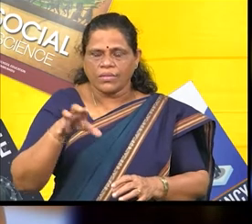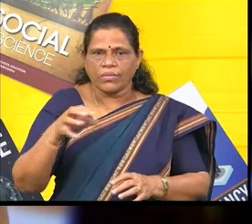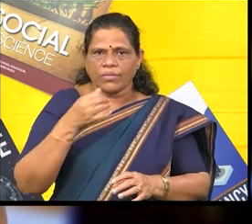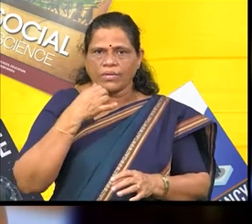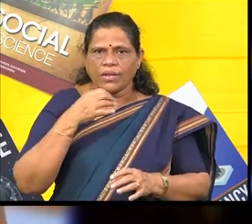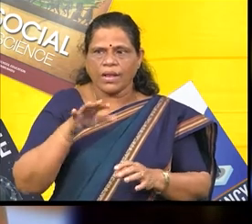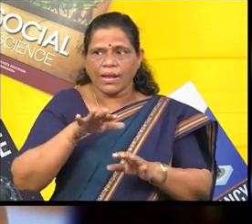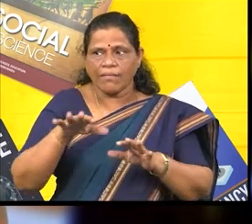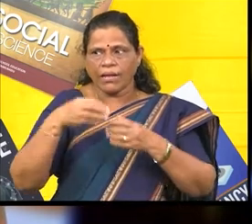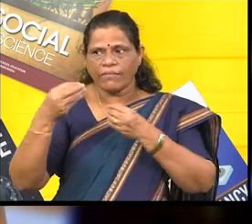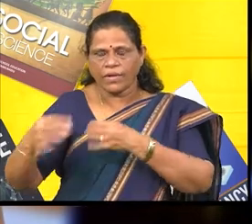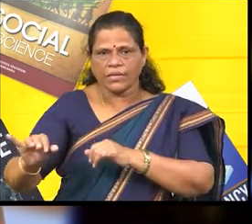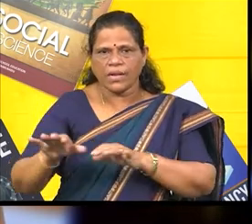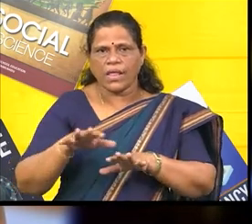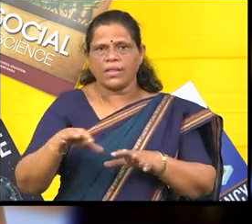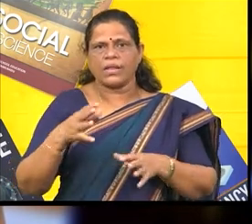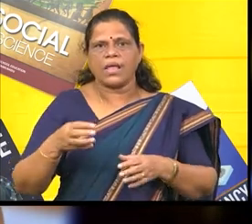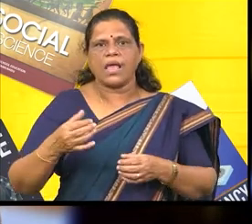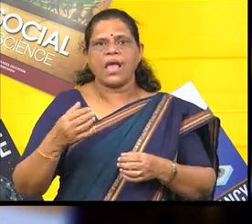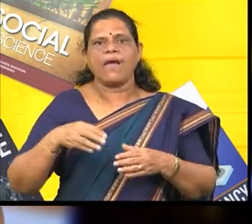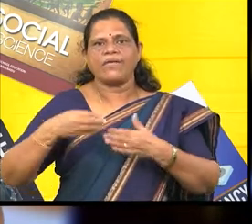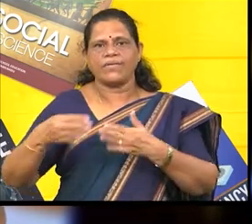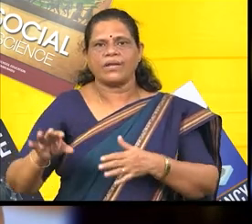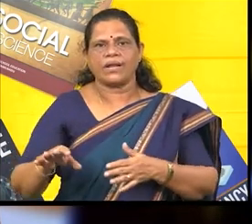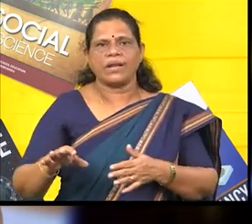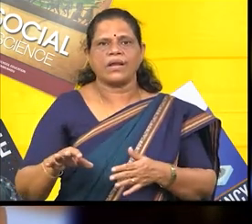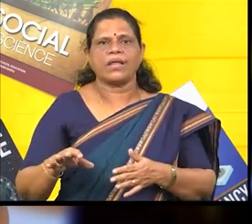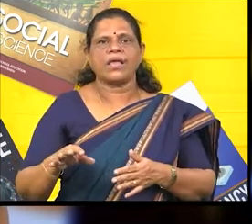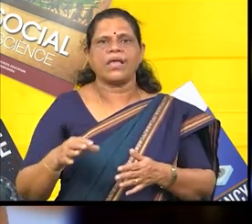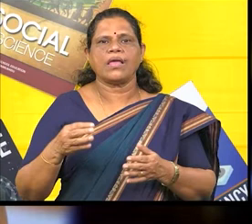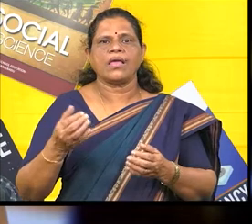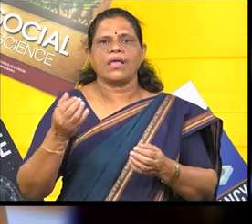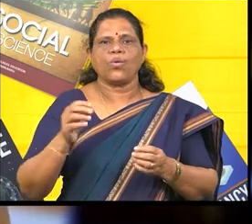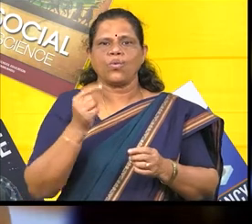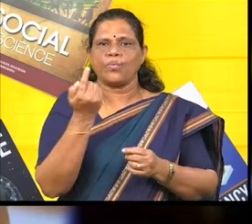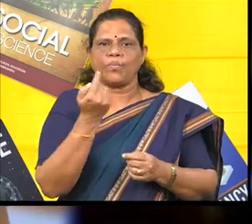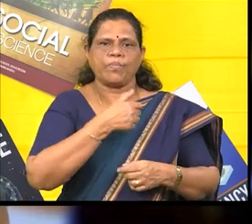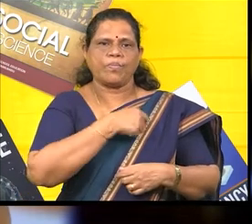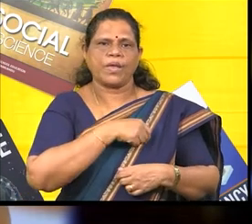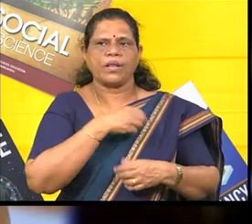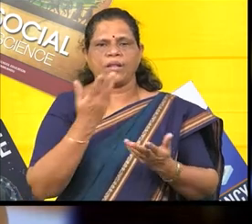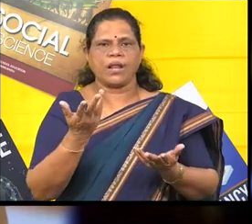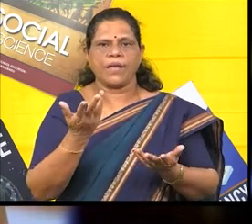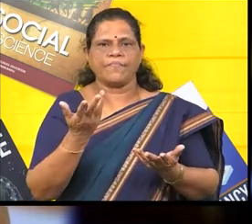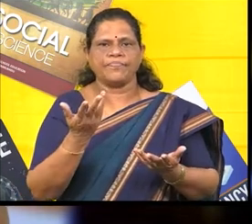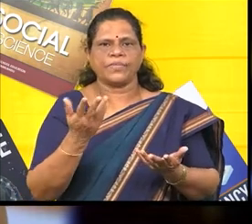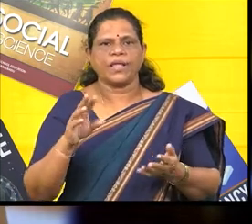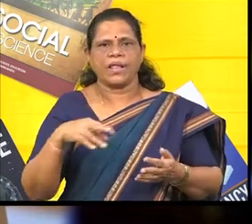அவருடைய தடயங்கள் ஏதாவது இருக்குதா. தடயங்கள்ன்றது அவர் விட்டு சென்ற ஆதாரங்கள். இப்போ அவர் ஒரு பேனா கூட பாக்கெட்டில்